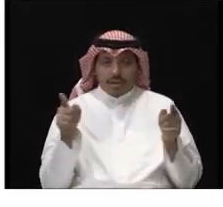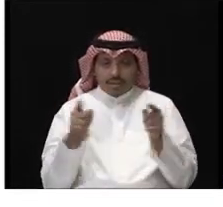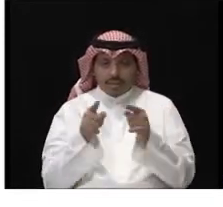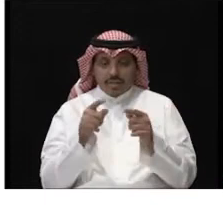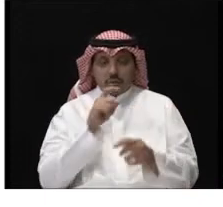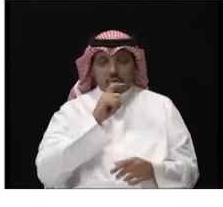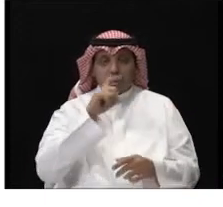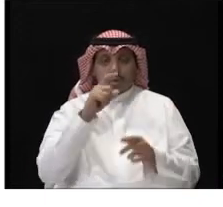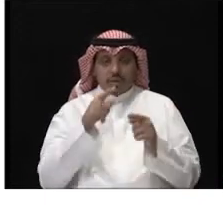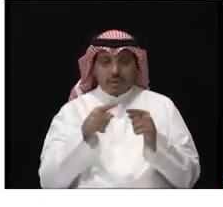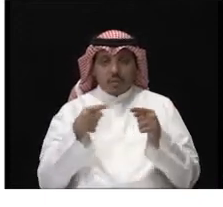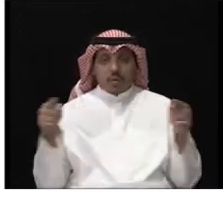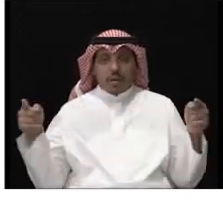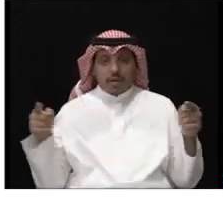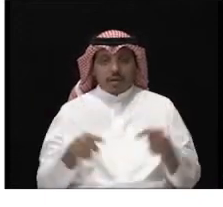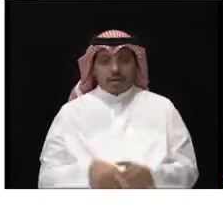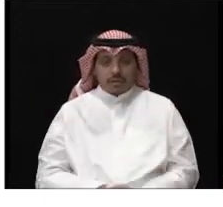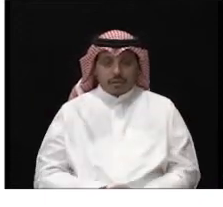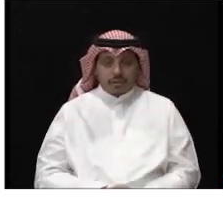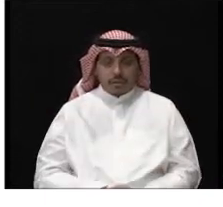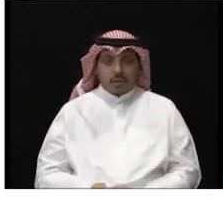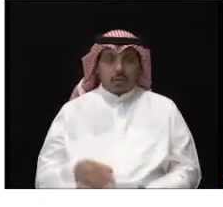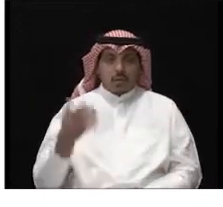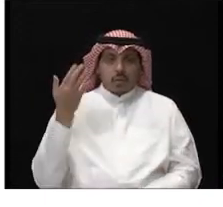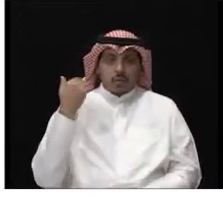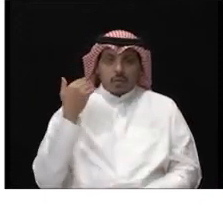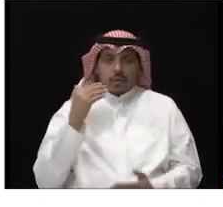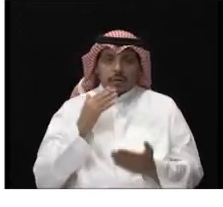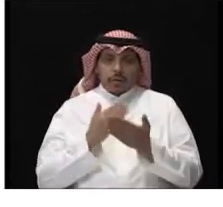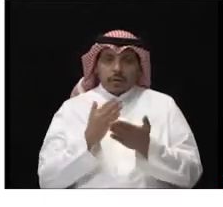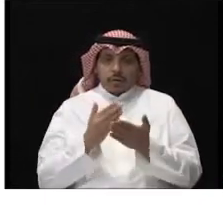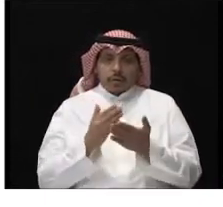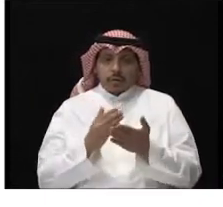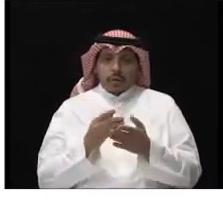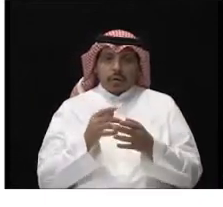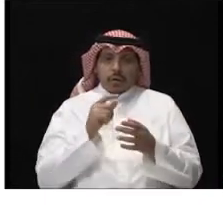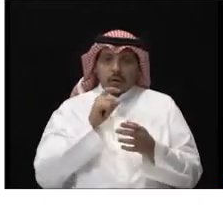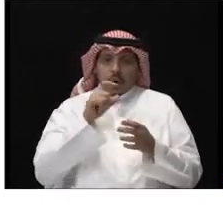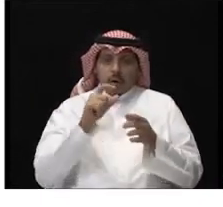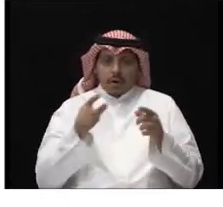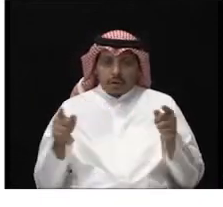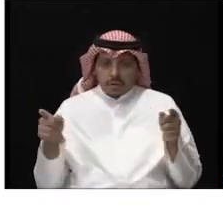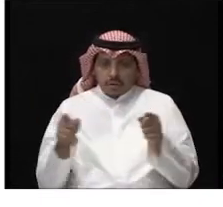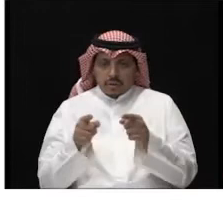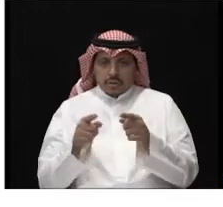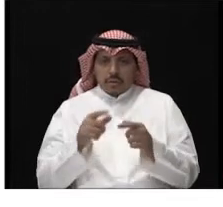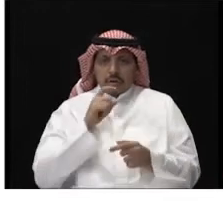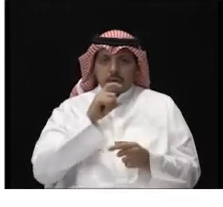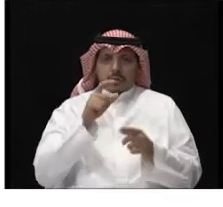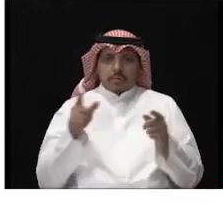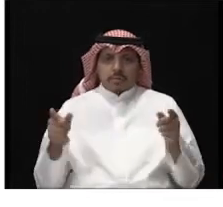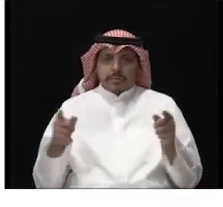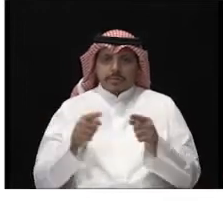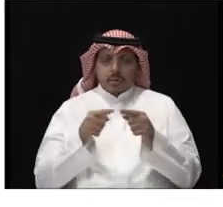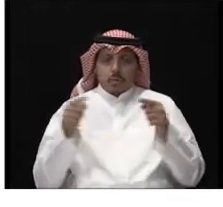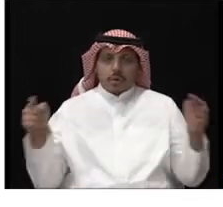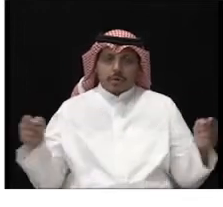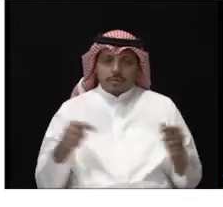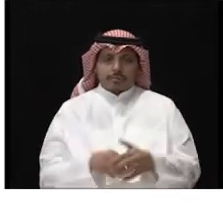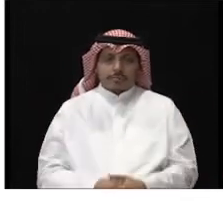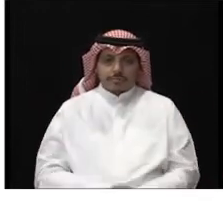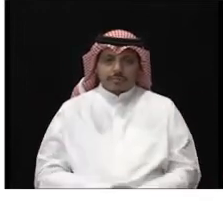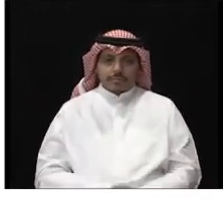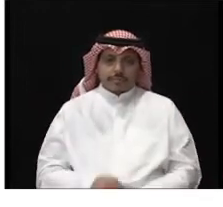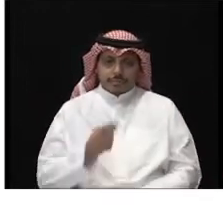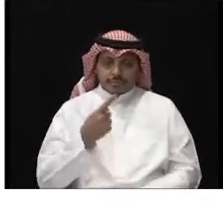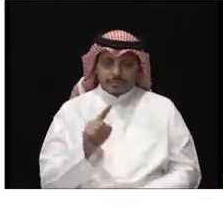وأن تحدثنا طويلا عن الصوت القصير والصوت الطويل، أليس كذلك؟ جميل،